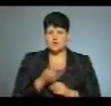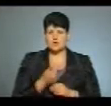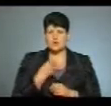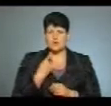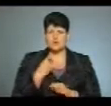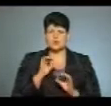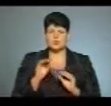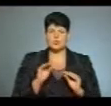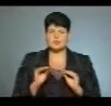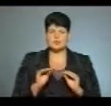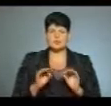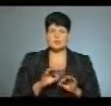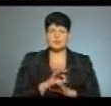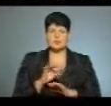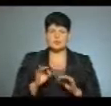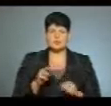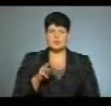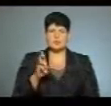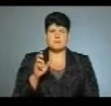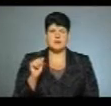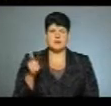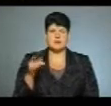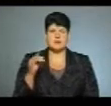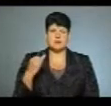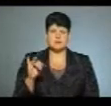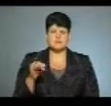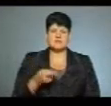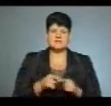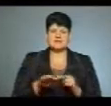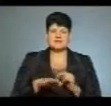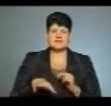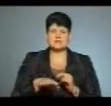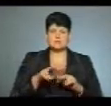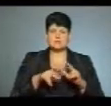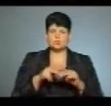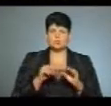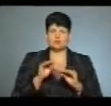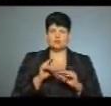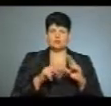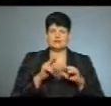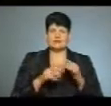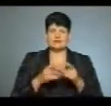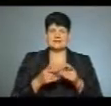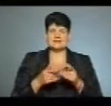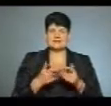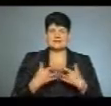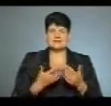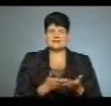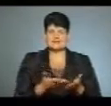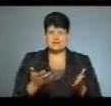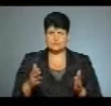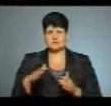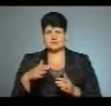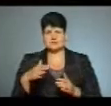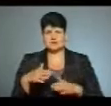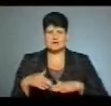проєкту «Будуємо Україну разом» Марія Багрій. Це територія, де планують збудувати сцену. З лівого боку буде